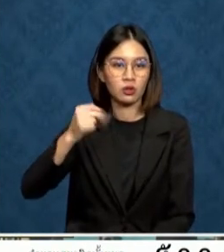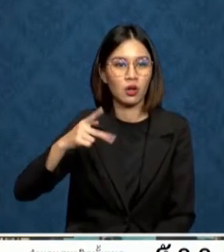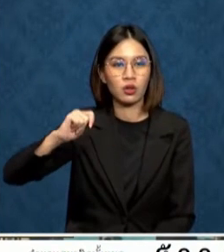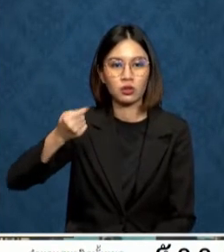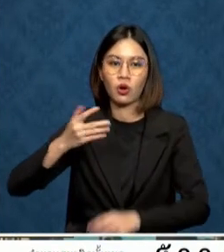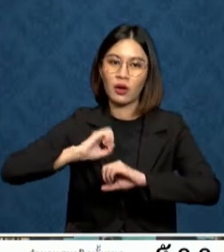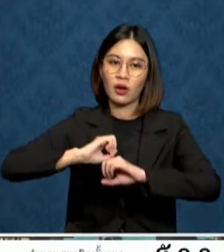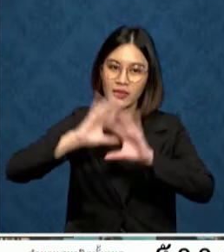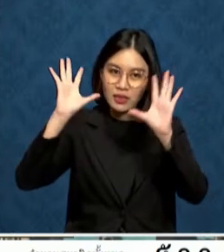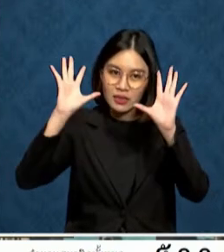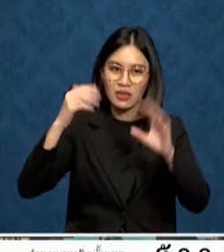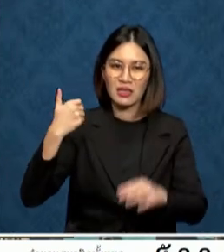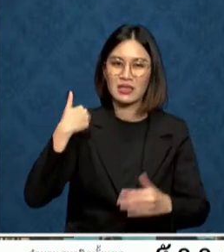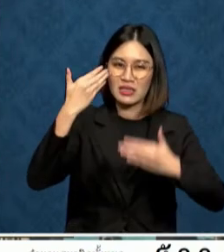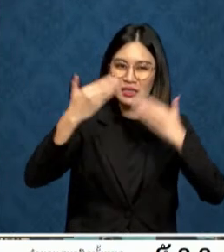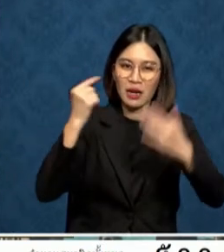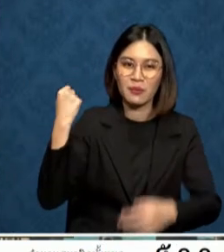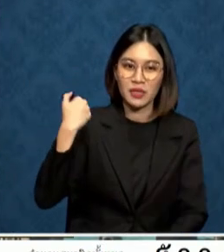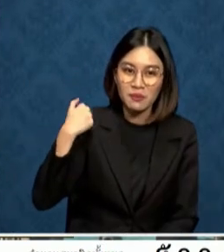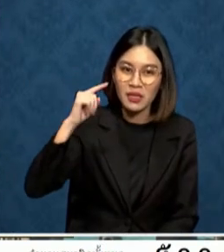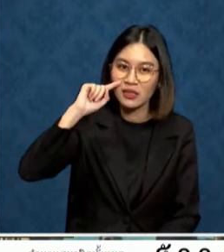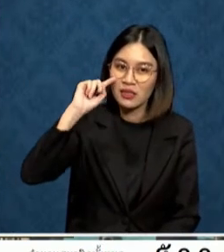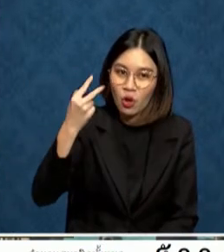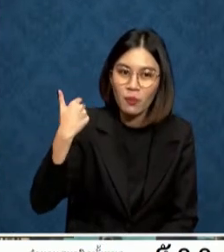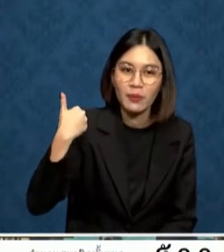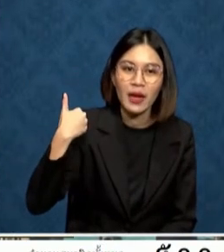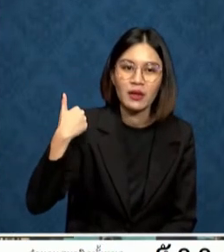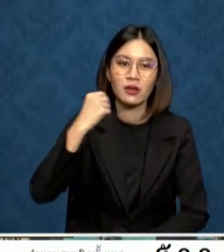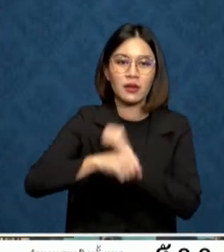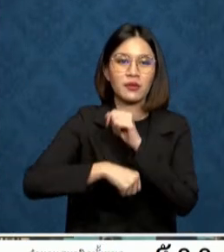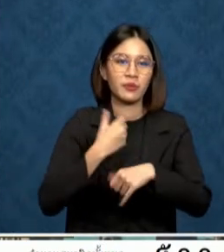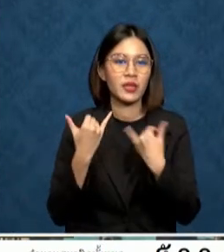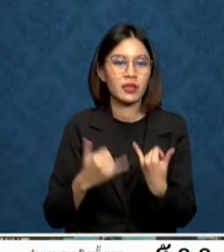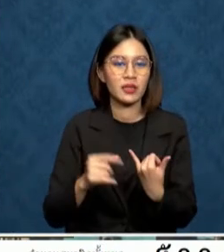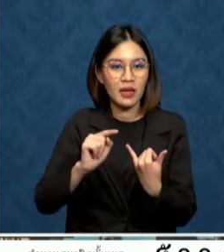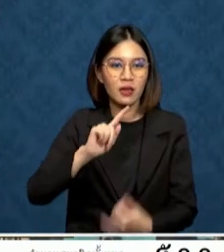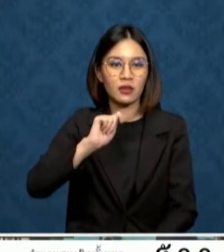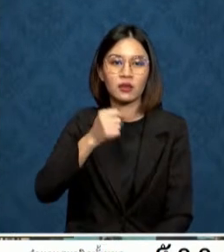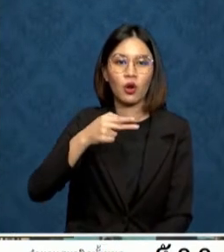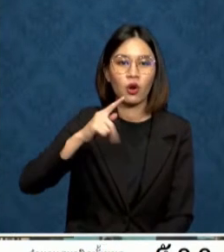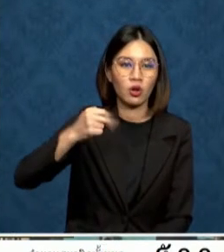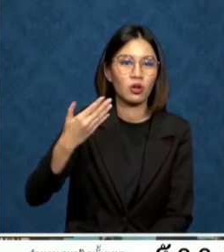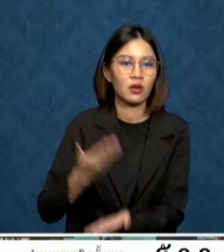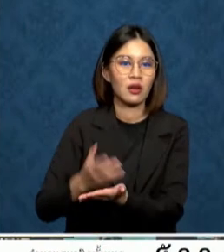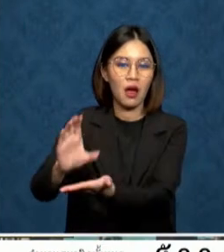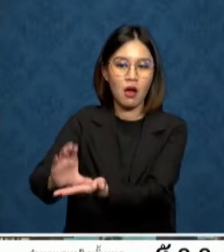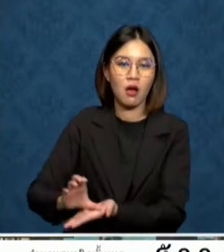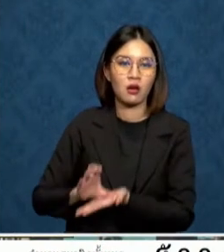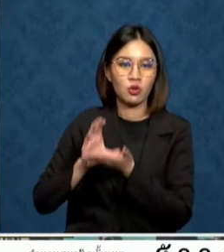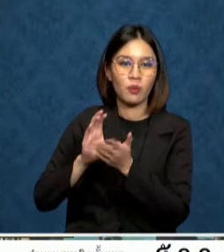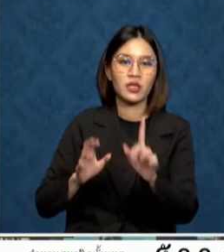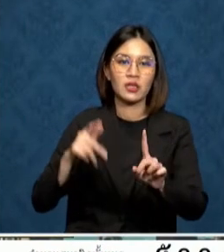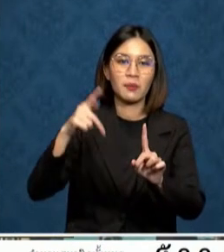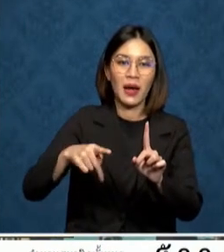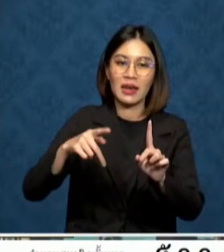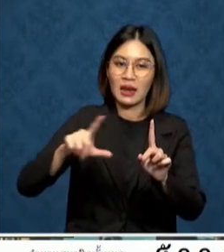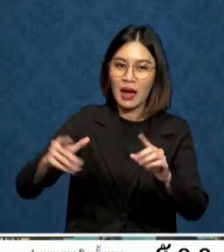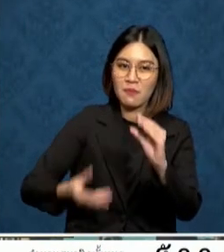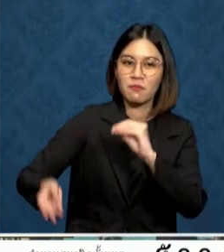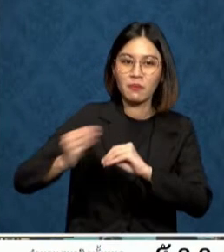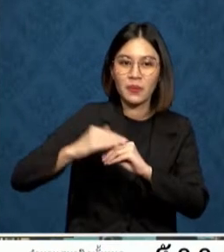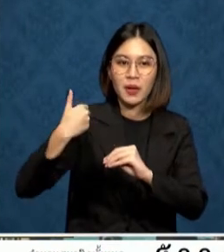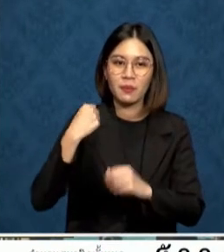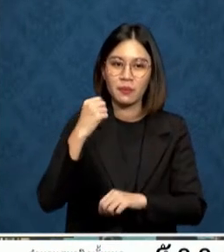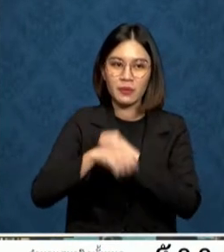ว่าจะมีงานแบบนี้อีกหรือไม่นะครับยิ่งในปีนี้นะครับทททได้งบเพิ่มขึ้น 1,000ล้านบาทปีนี้ได้